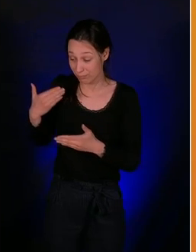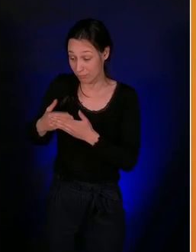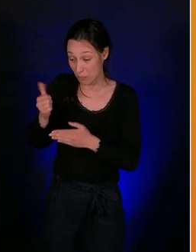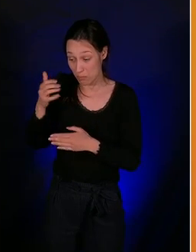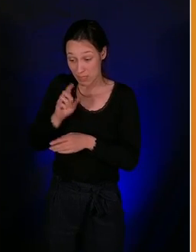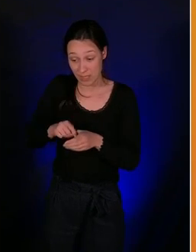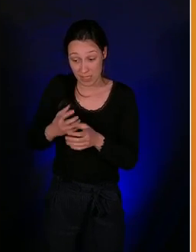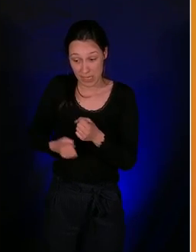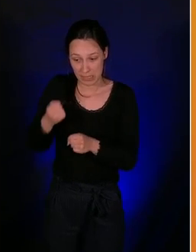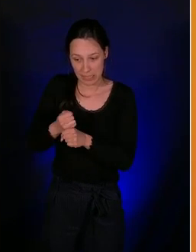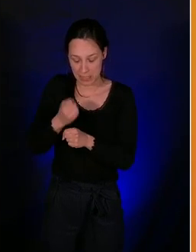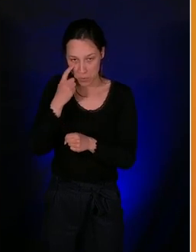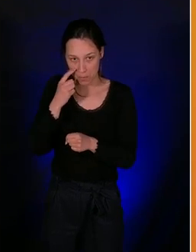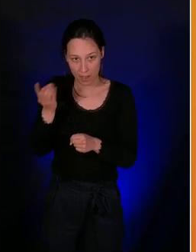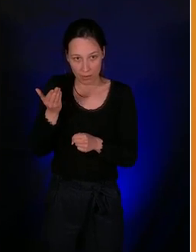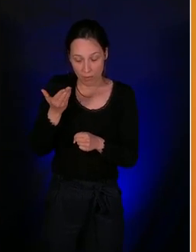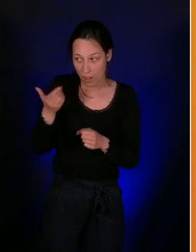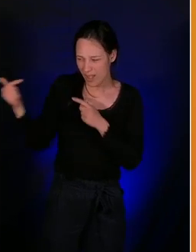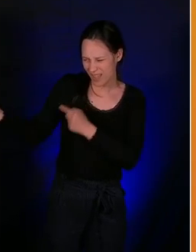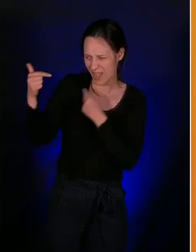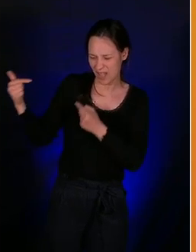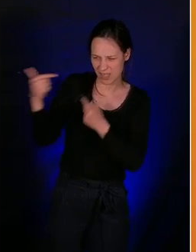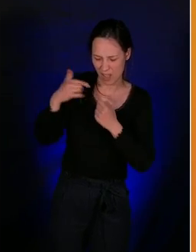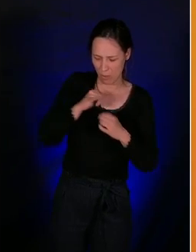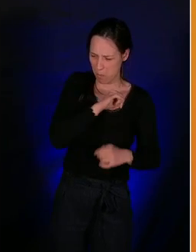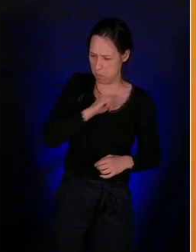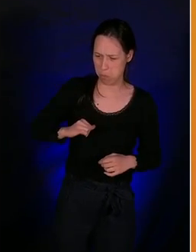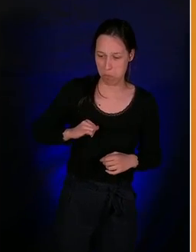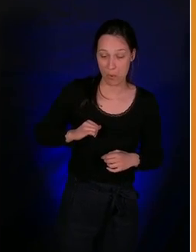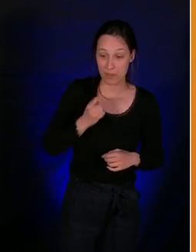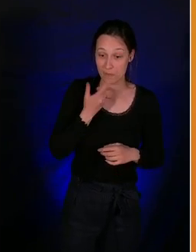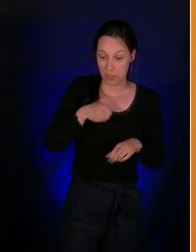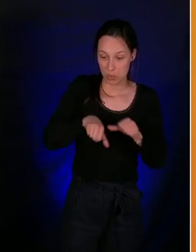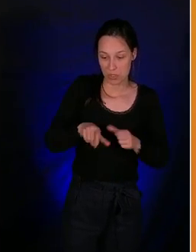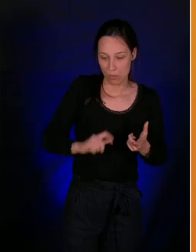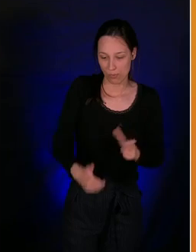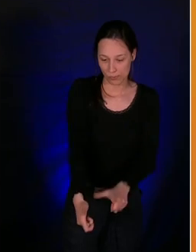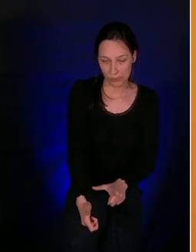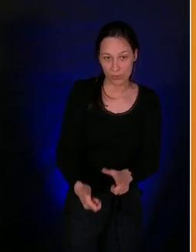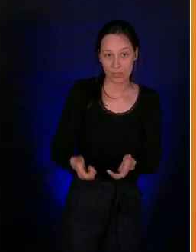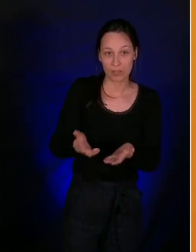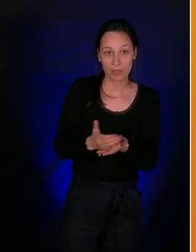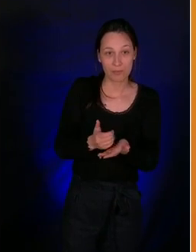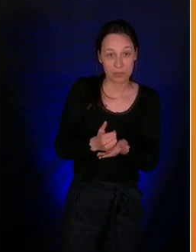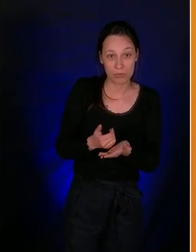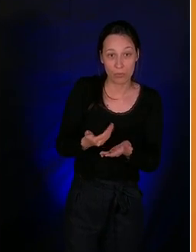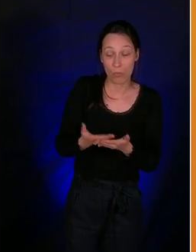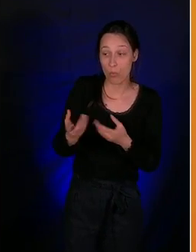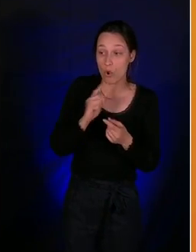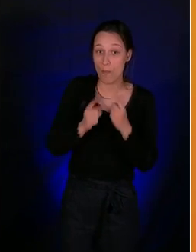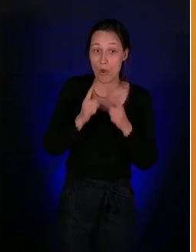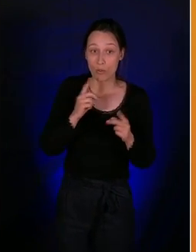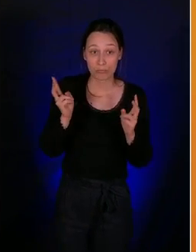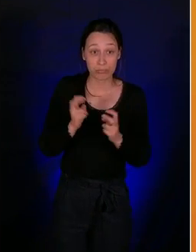créé, et on se rend compte que l'offensive elle est telle que les conditions elles se sont dégradées. La rémunération qui est à la commande, très généralement, elle a fait que baisser. On commence